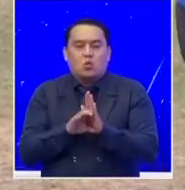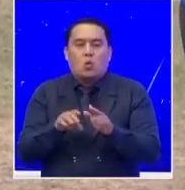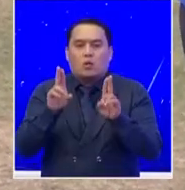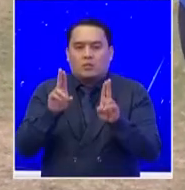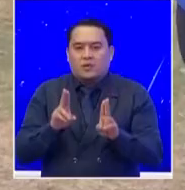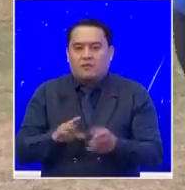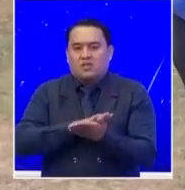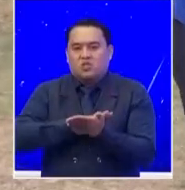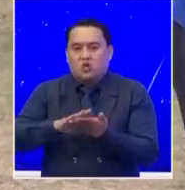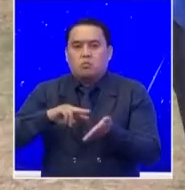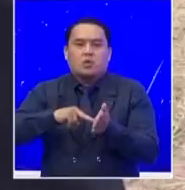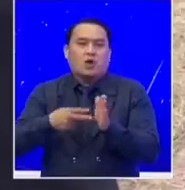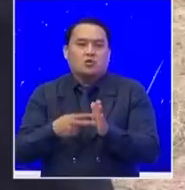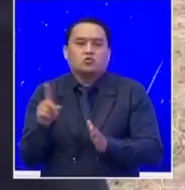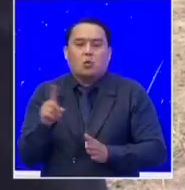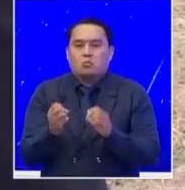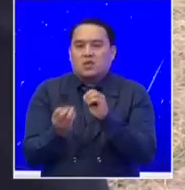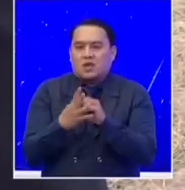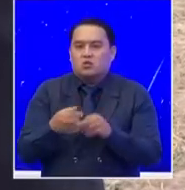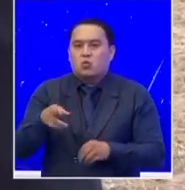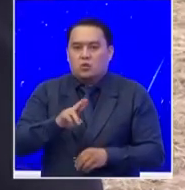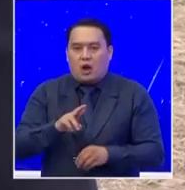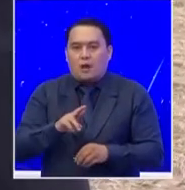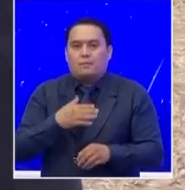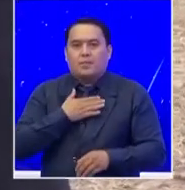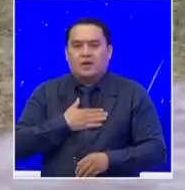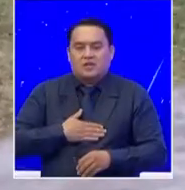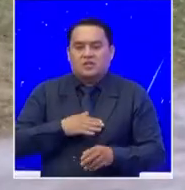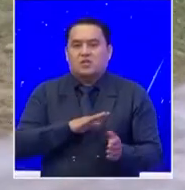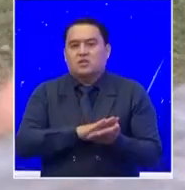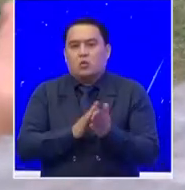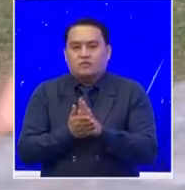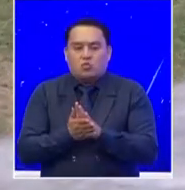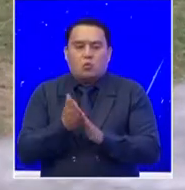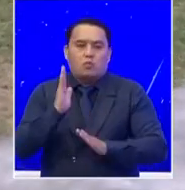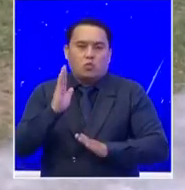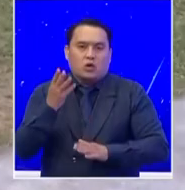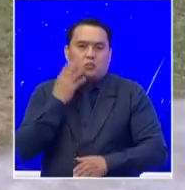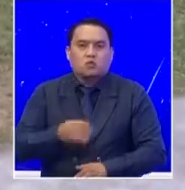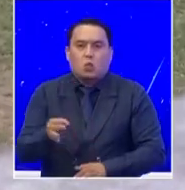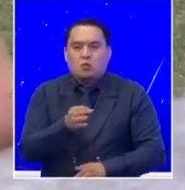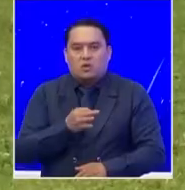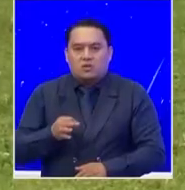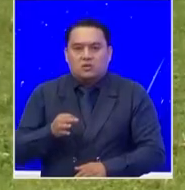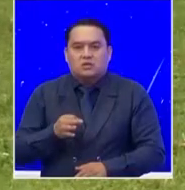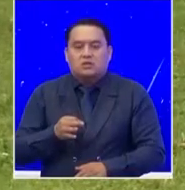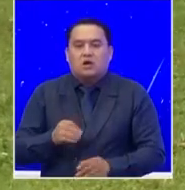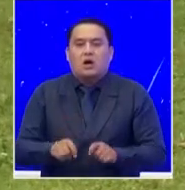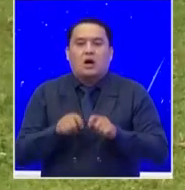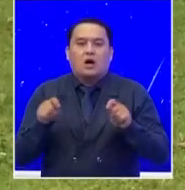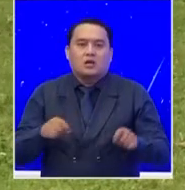правила гигиены. Планируется, что с 15 июня при благоприятной эпидемиологической обстановке в Алматинской области свои двери